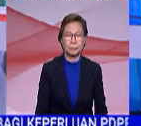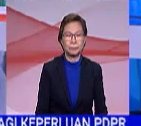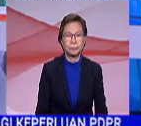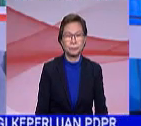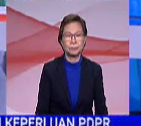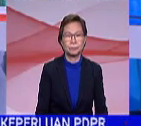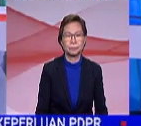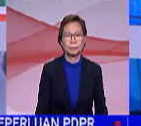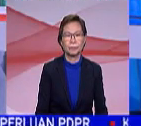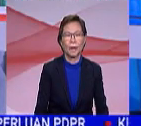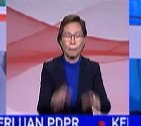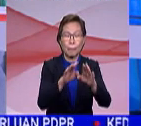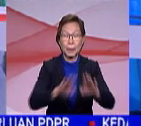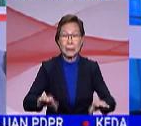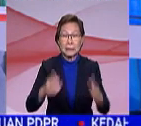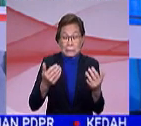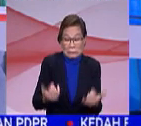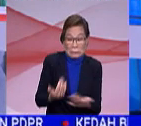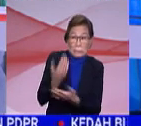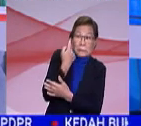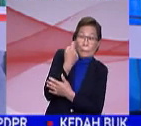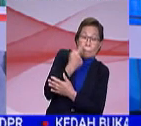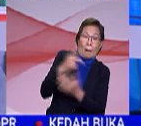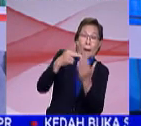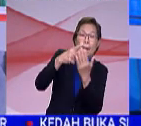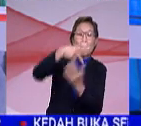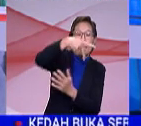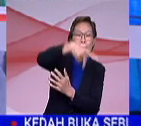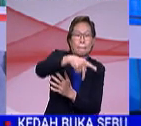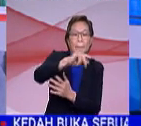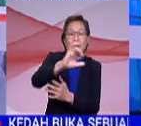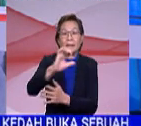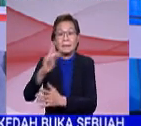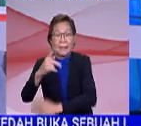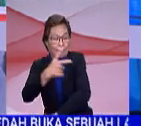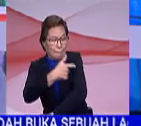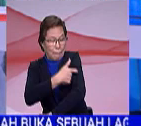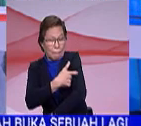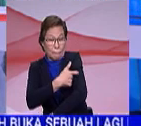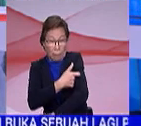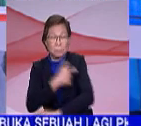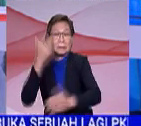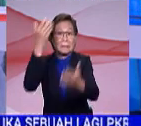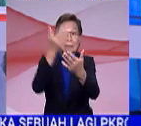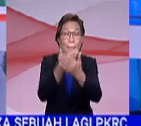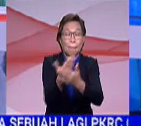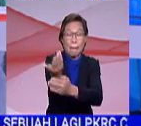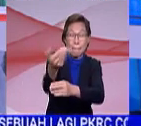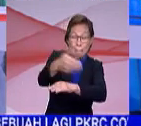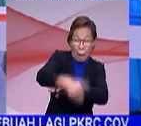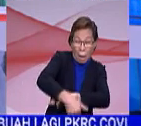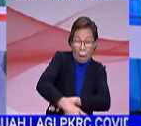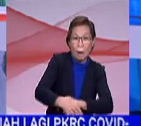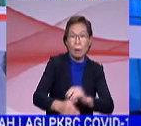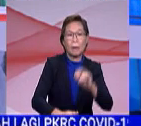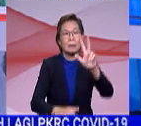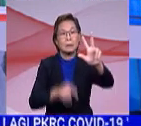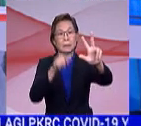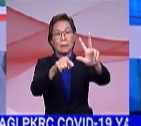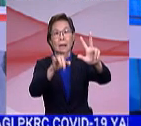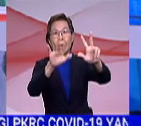Hai vs Rusia perkembangan terkini program imunisasi kobis 15 kebangsaan setelah tengah malam tadi lebih